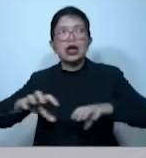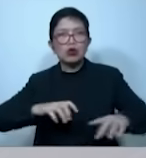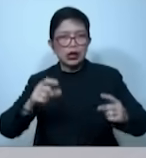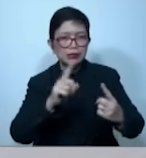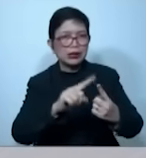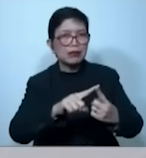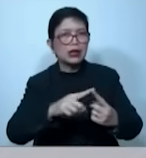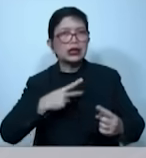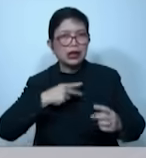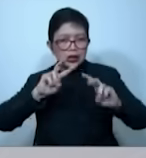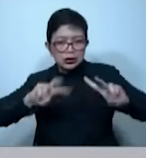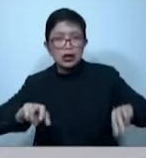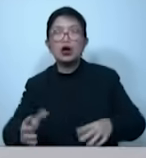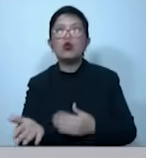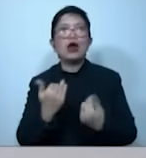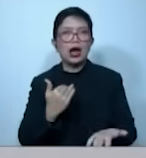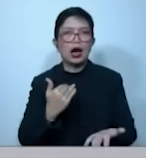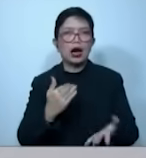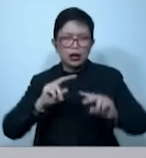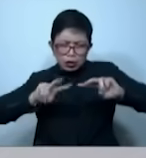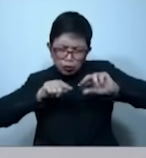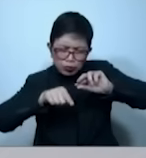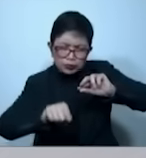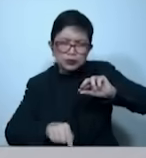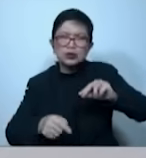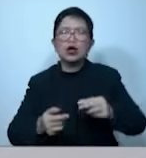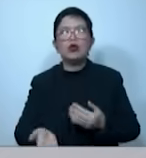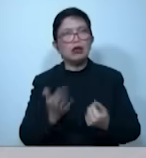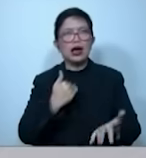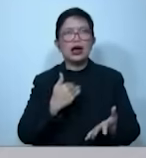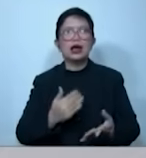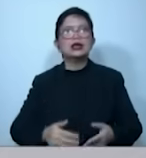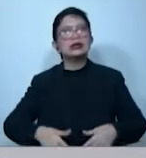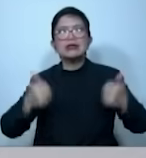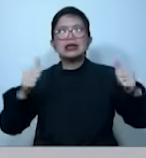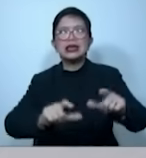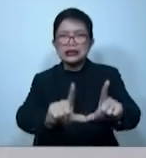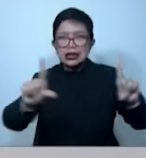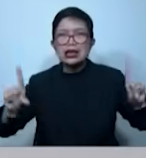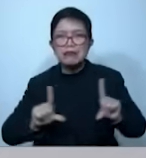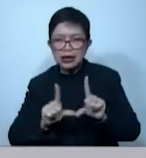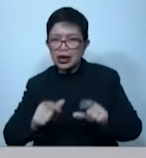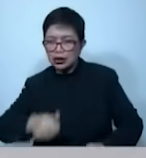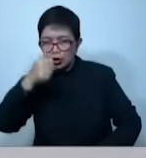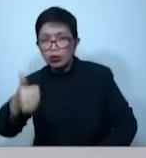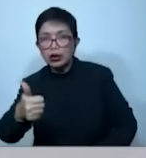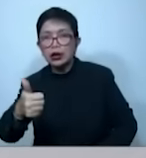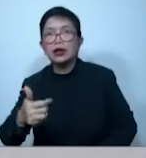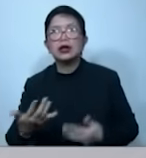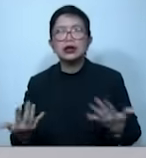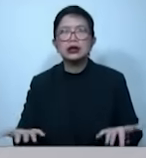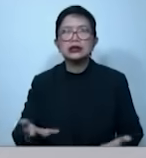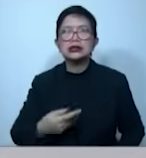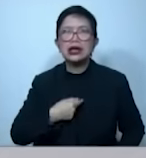melakukan investigasi ulang melakukan review kita harus menyelamatkan institusi memastikan bahwa institusi itu selamat Saya ingin tahu